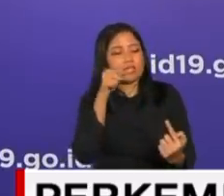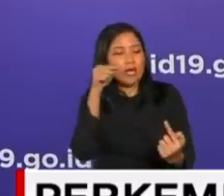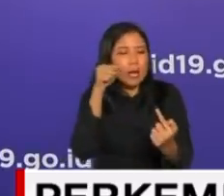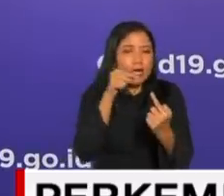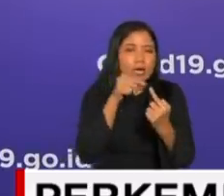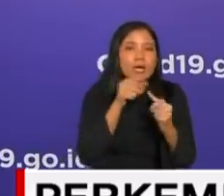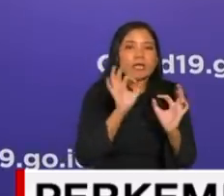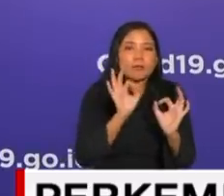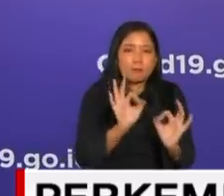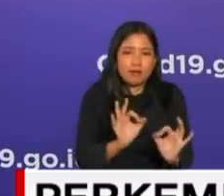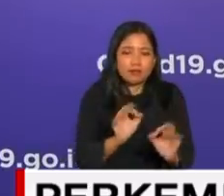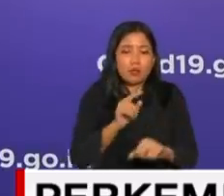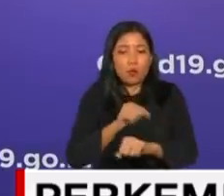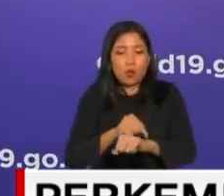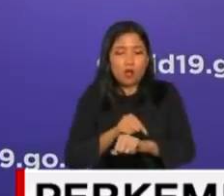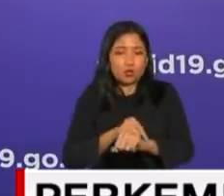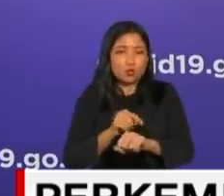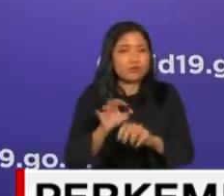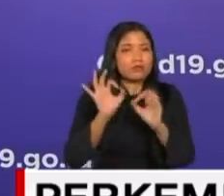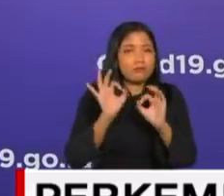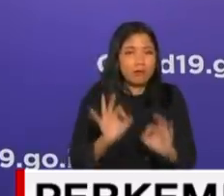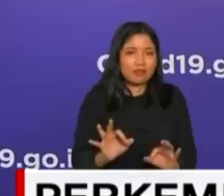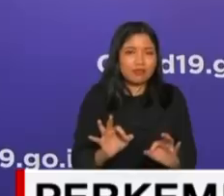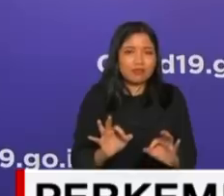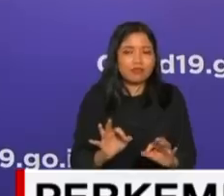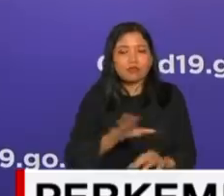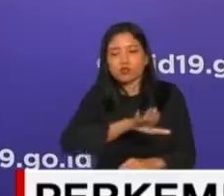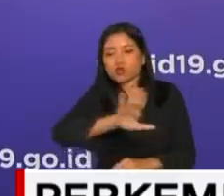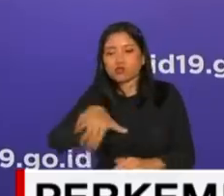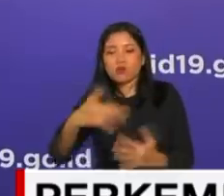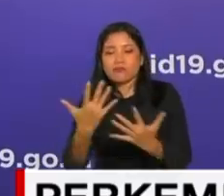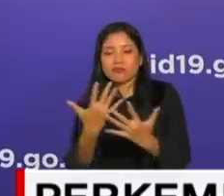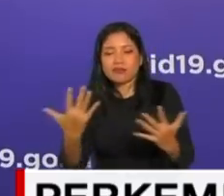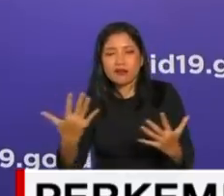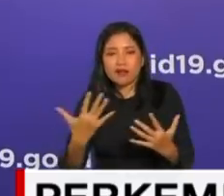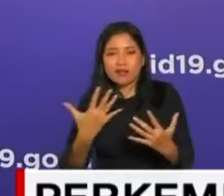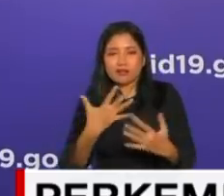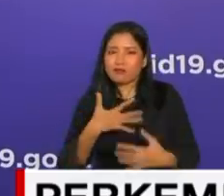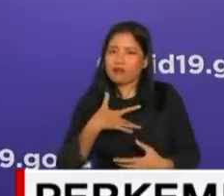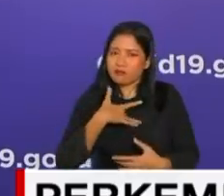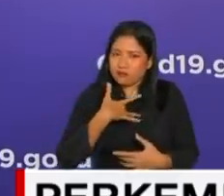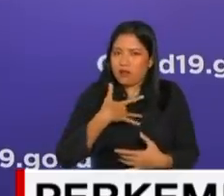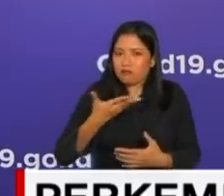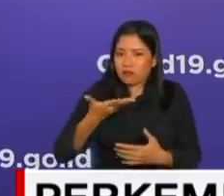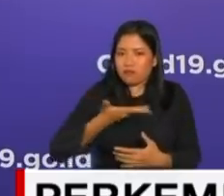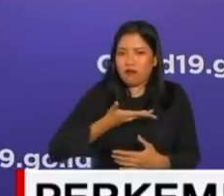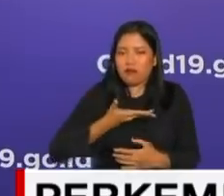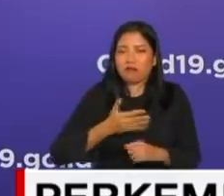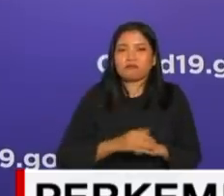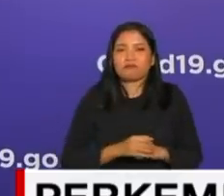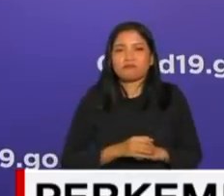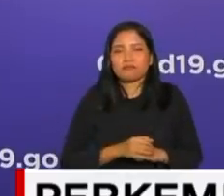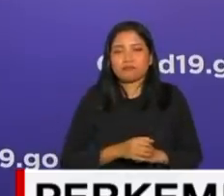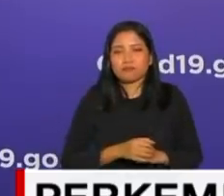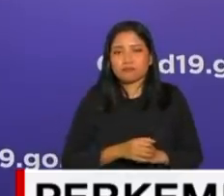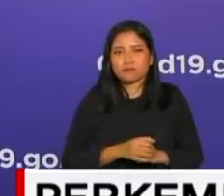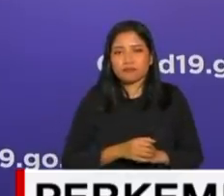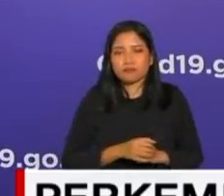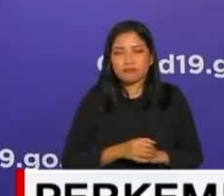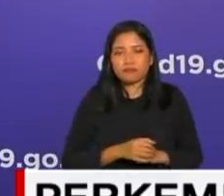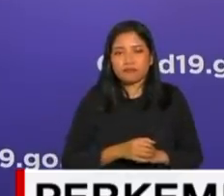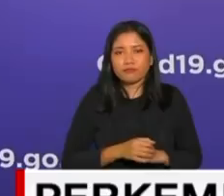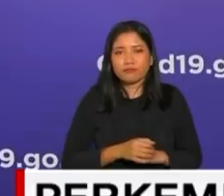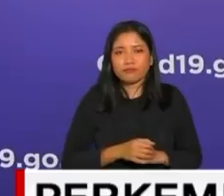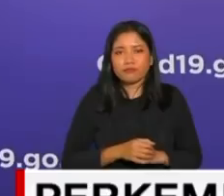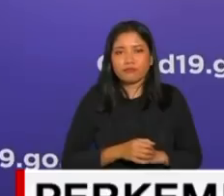dan bisa dirasakan keseluruhan oleh para masyarakat kita yang pertama saudara-saudara Mari